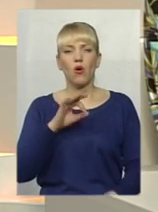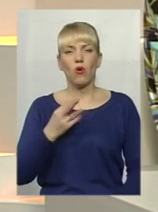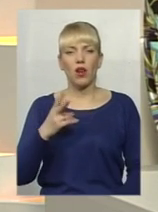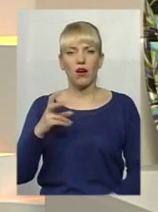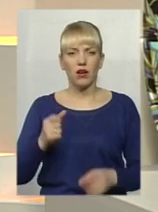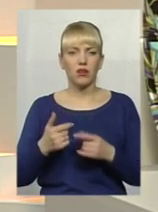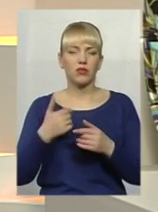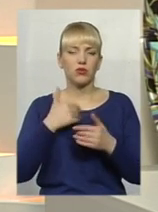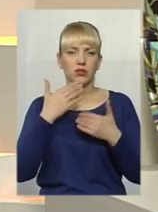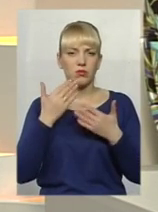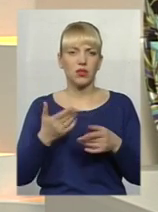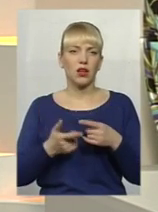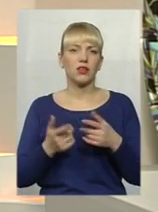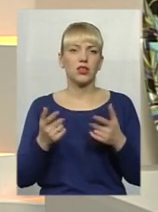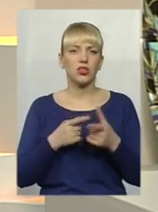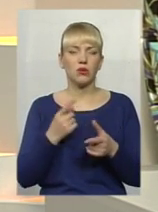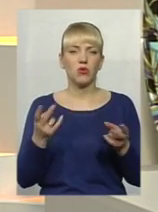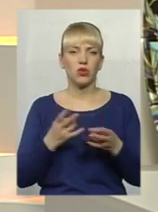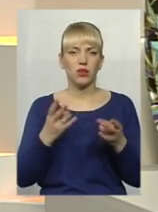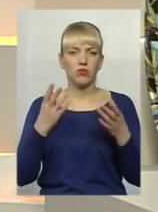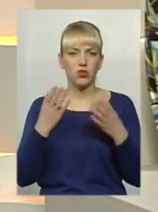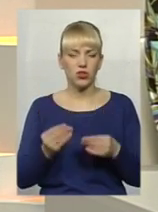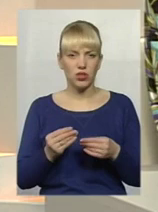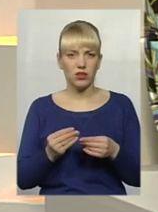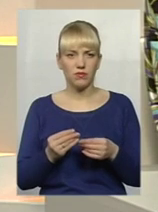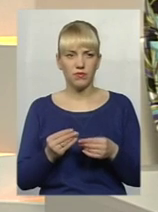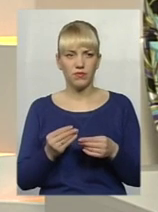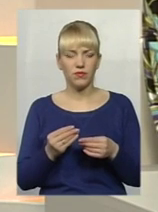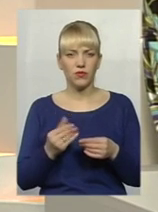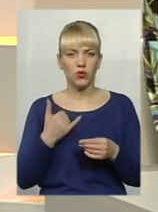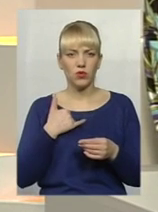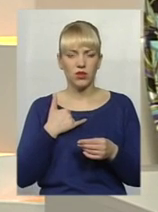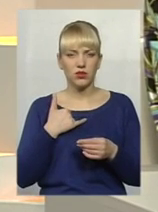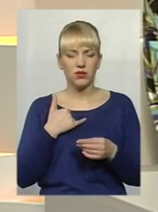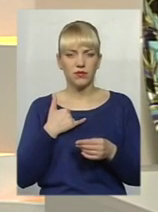думку, чи потрібно ще в нас,